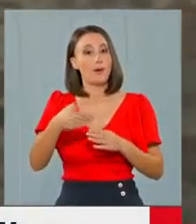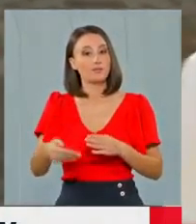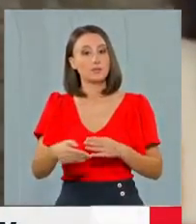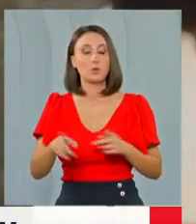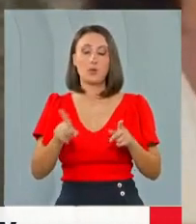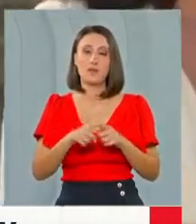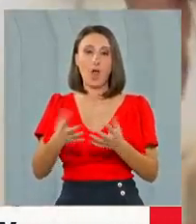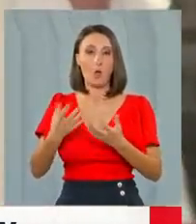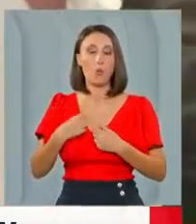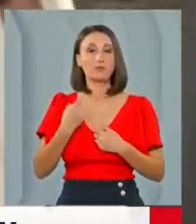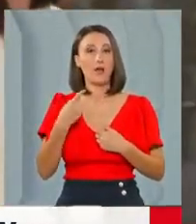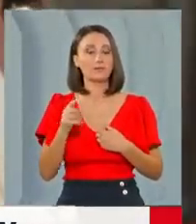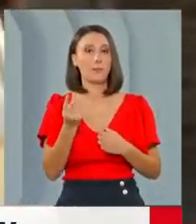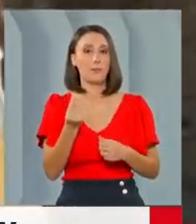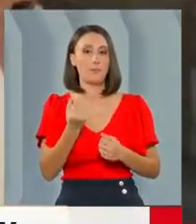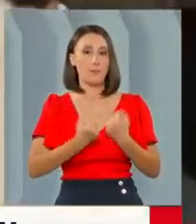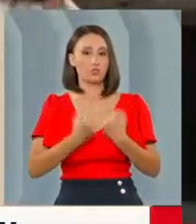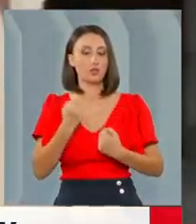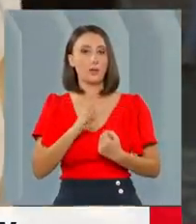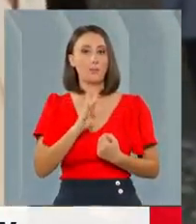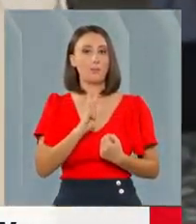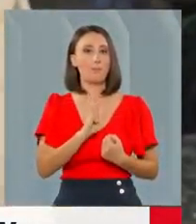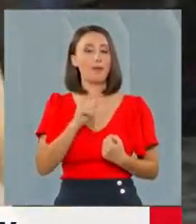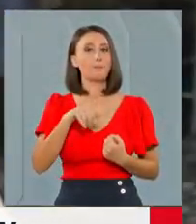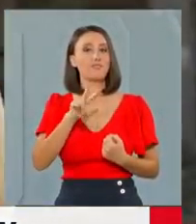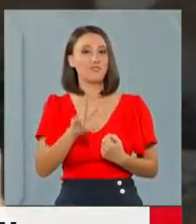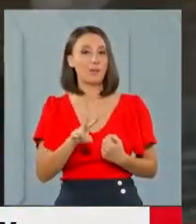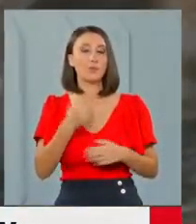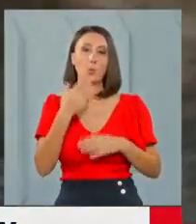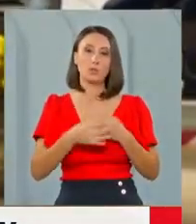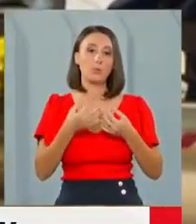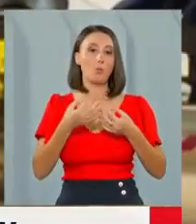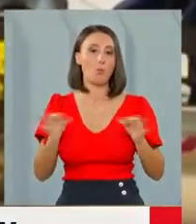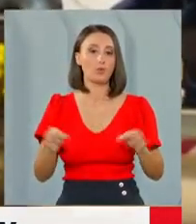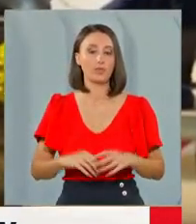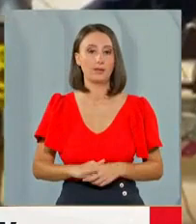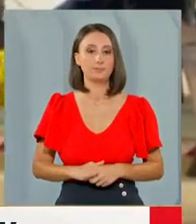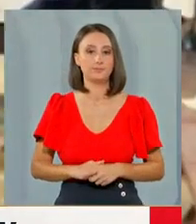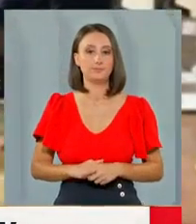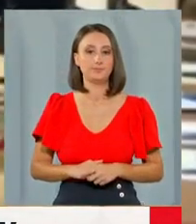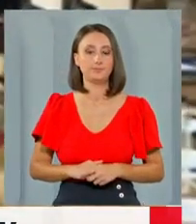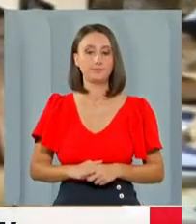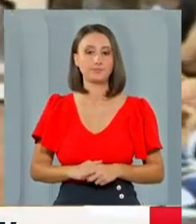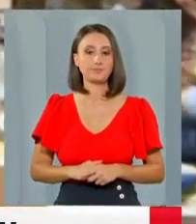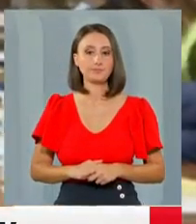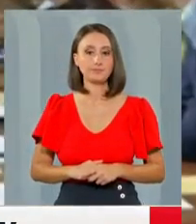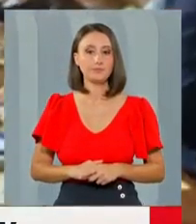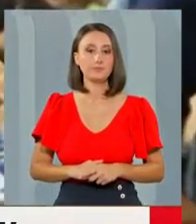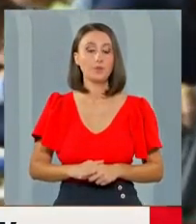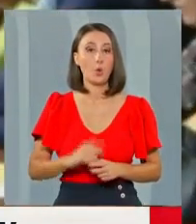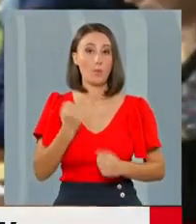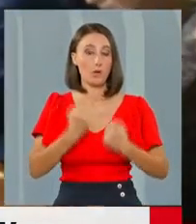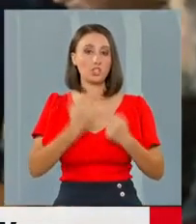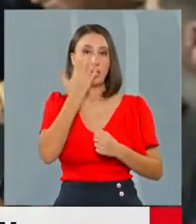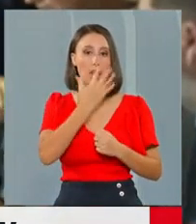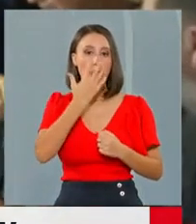posesia sa a intrat o altă mașină a marca BMW ultimul model la vremea respectivă fiind chiar un model unicat în România o limuzină de